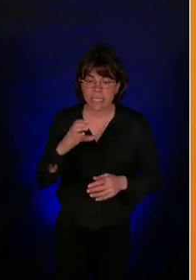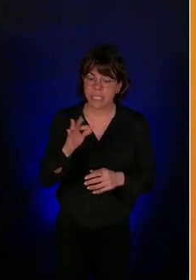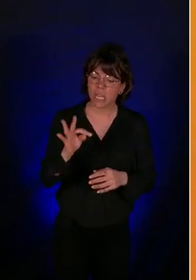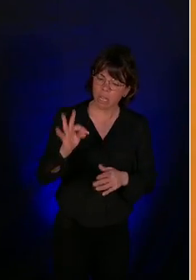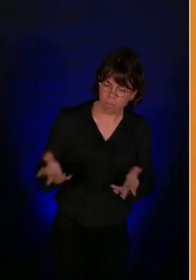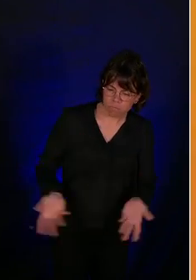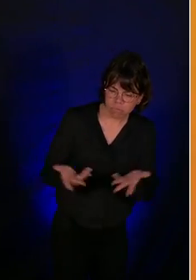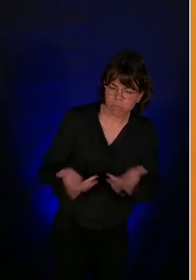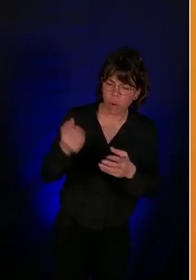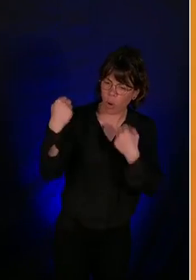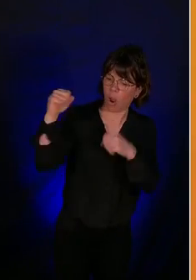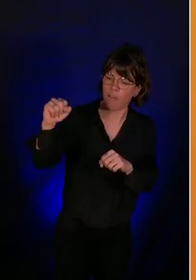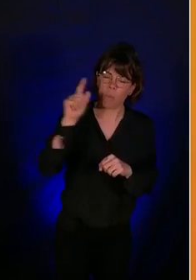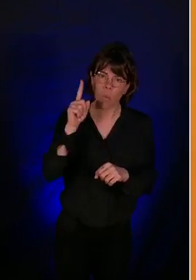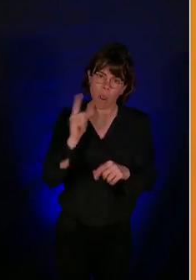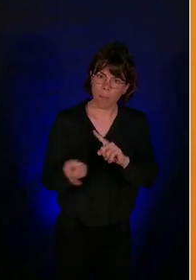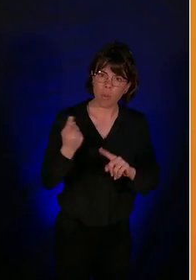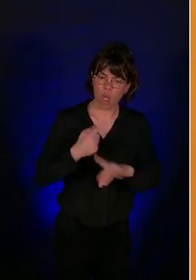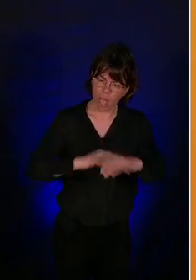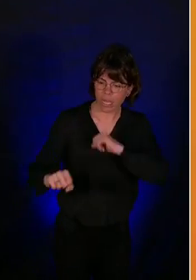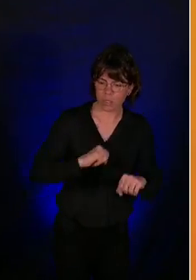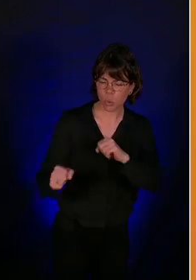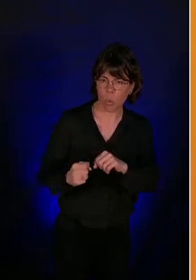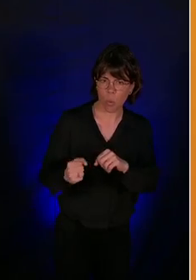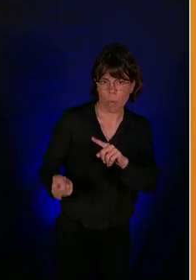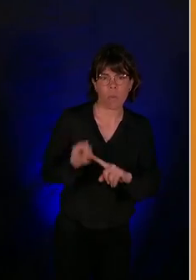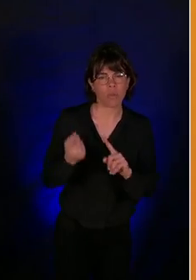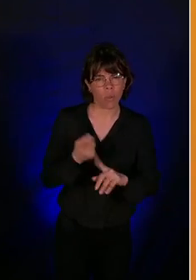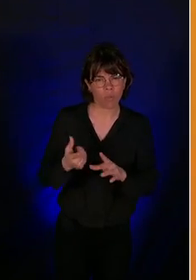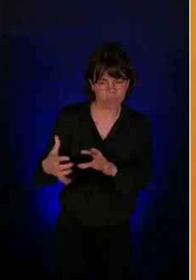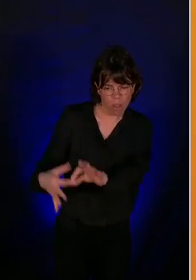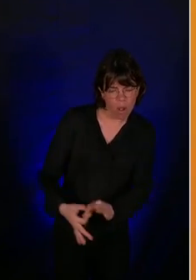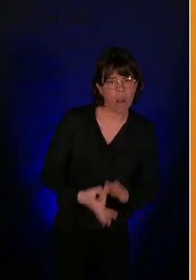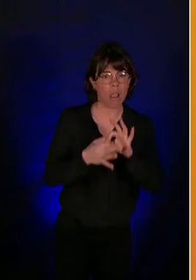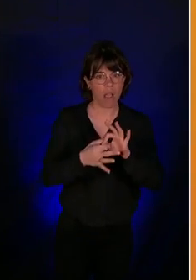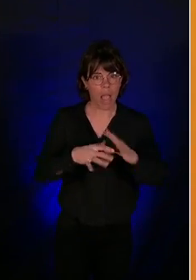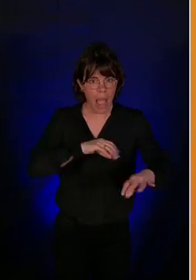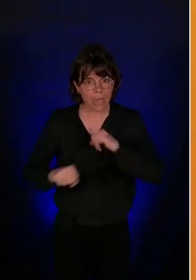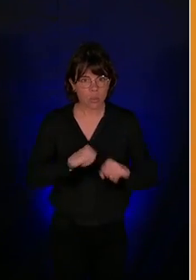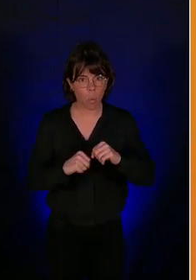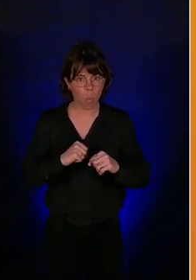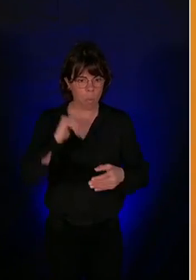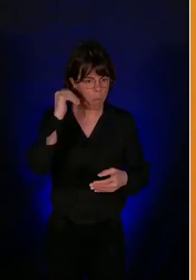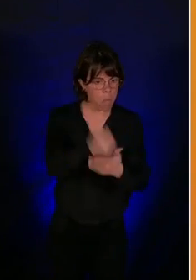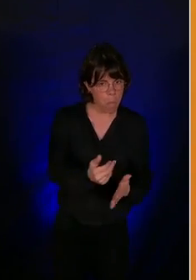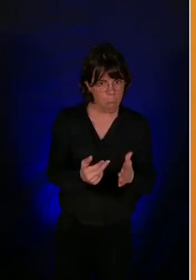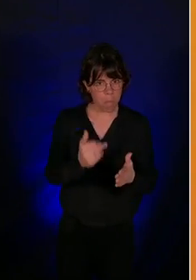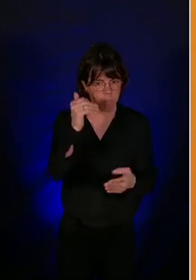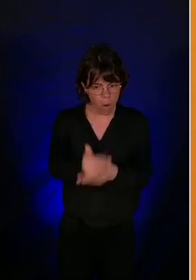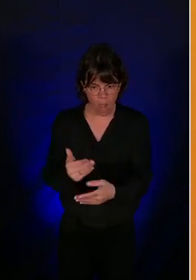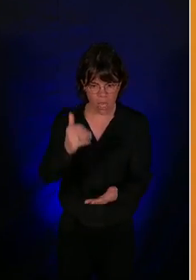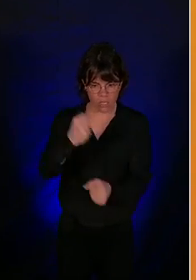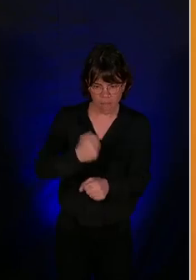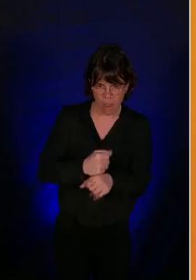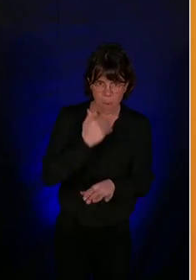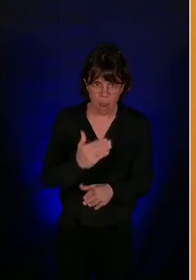promouvoir la grève comme moyen d'action centrale des salariés associé si possible à des actions de blocage ou d'occupation des lieux de travail